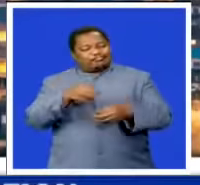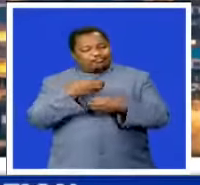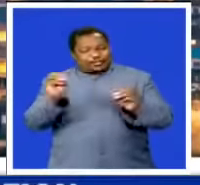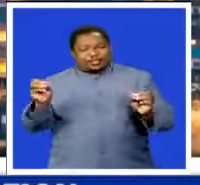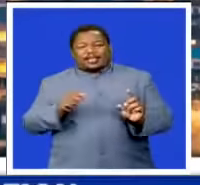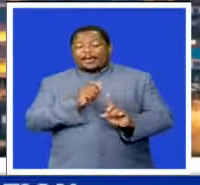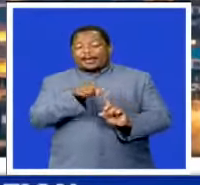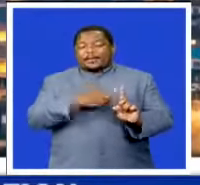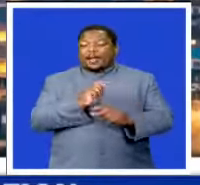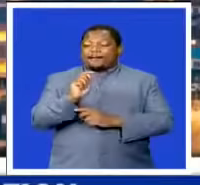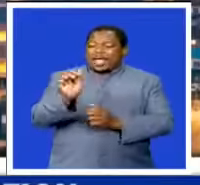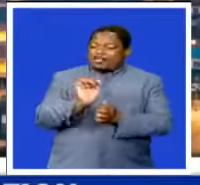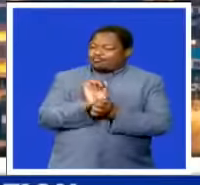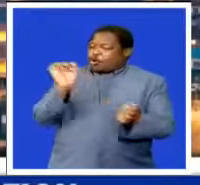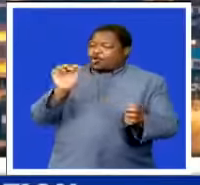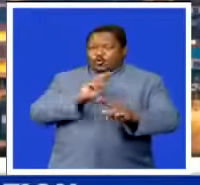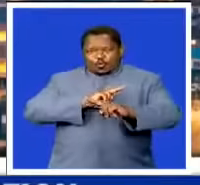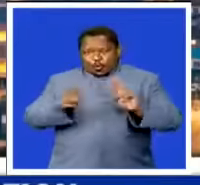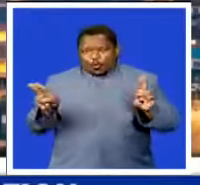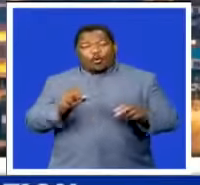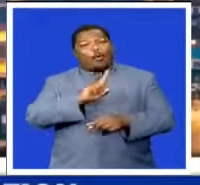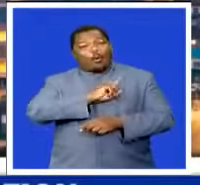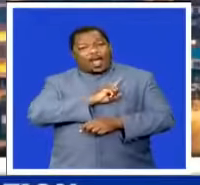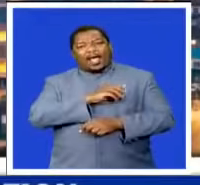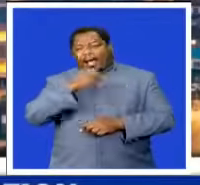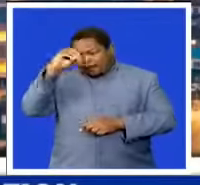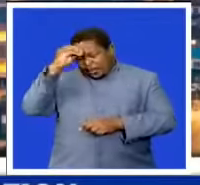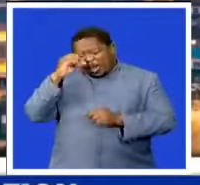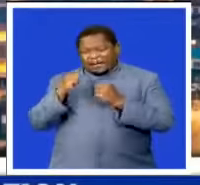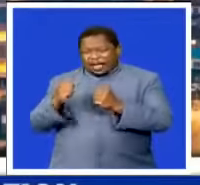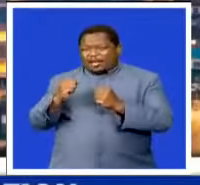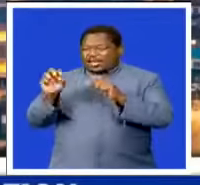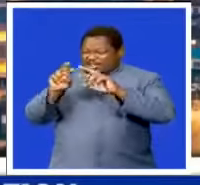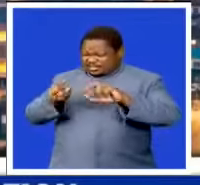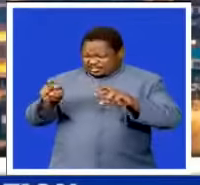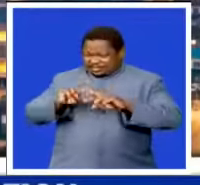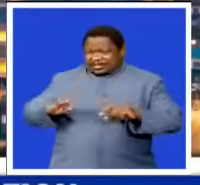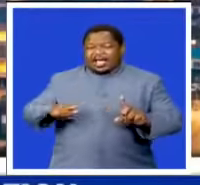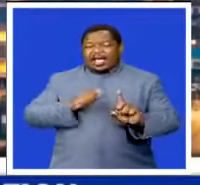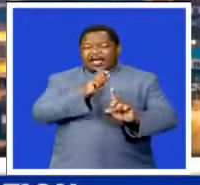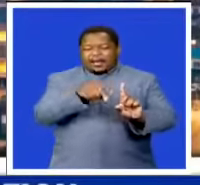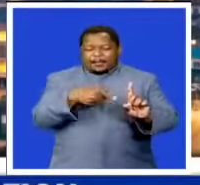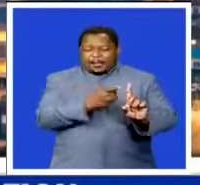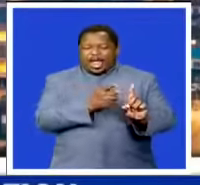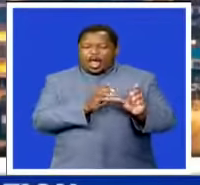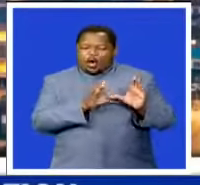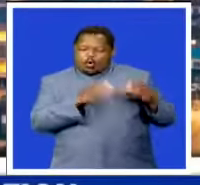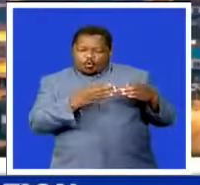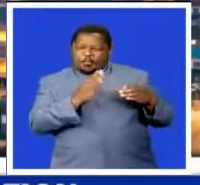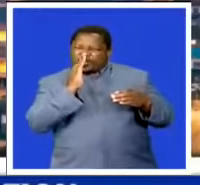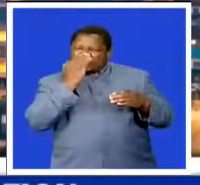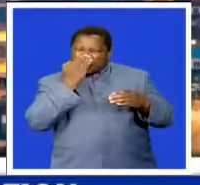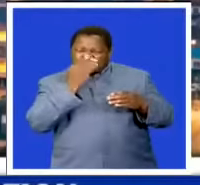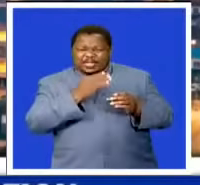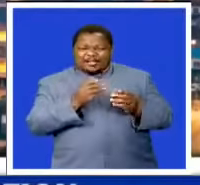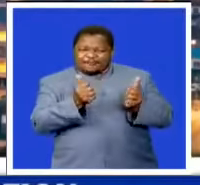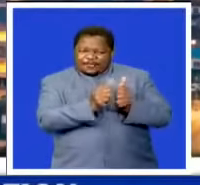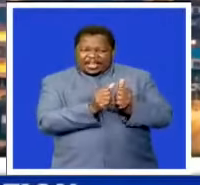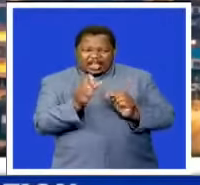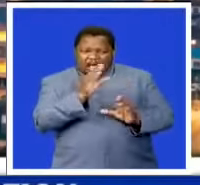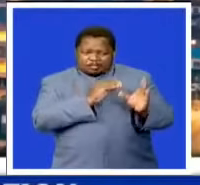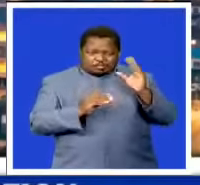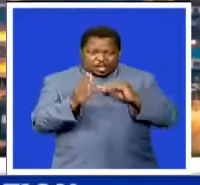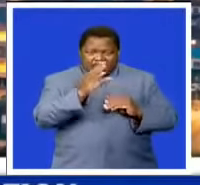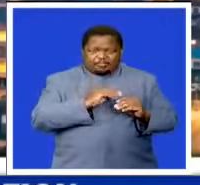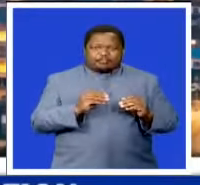timali tebantfu sibayenge kuthi sithengisa timotolo letibuya even leningizimu Africa. Umbuso uthi maningi